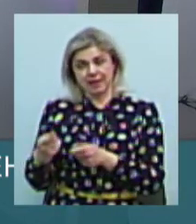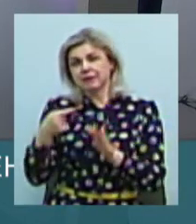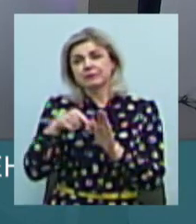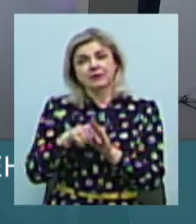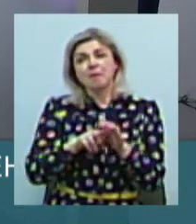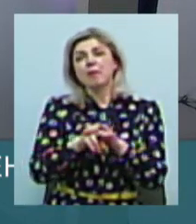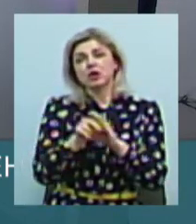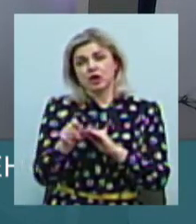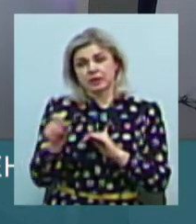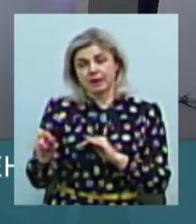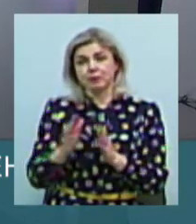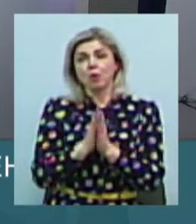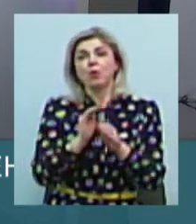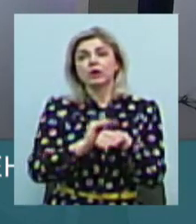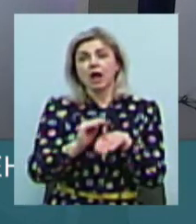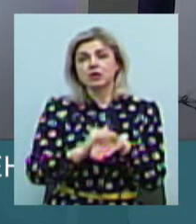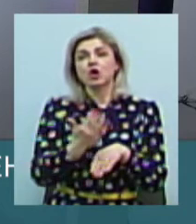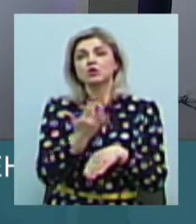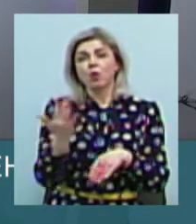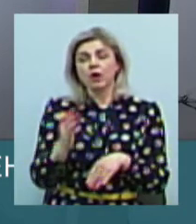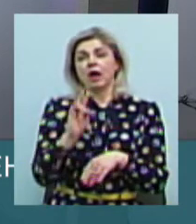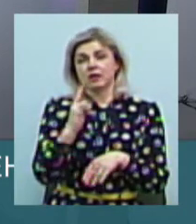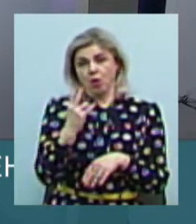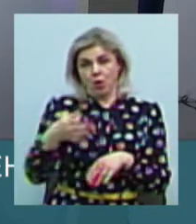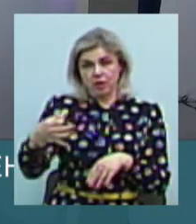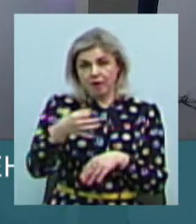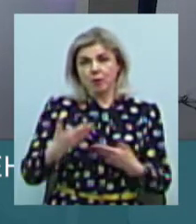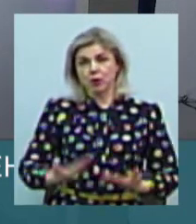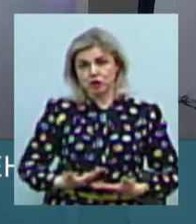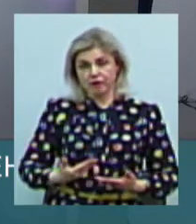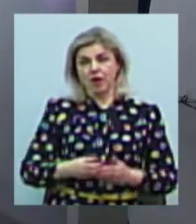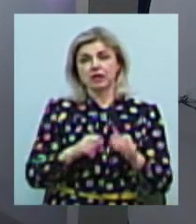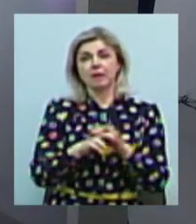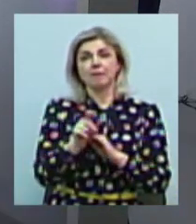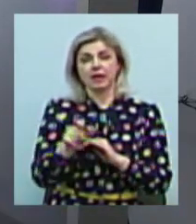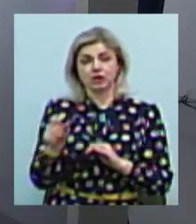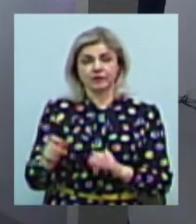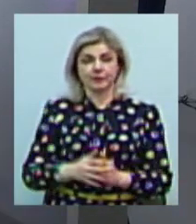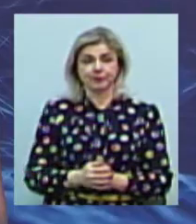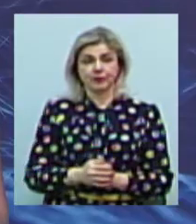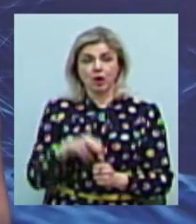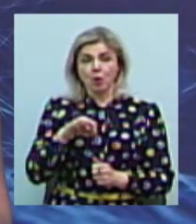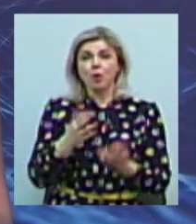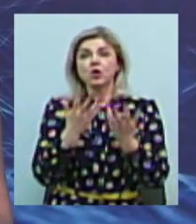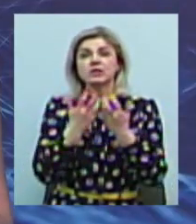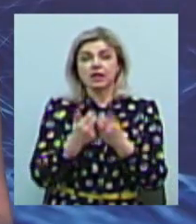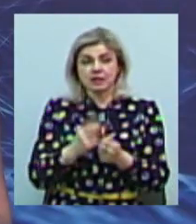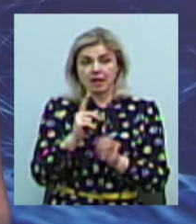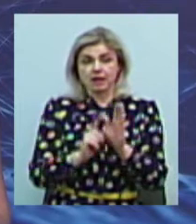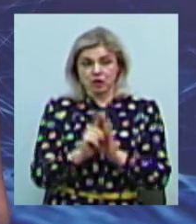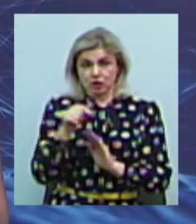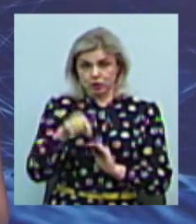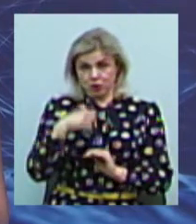скільки вимушених переселенців на сьогодні проживають на Миколаївщині? По статистиці, на початок цього